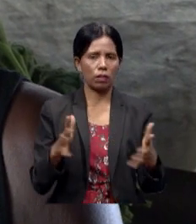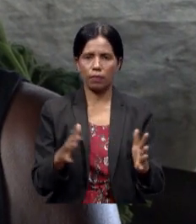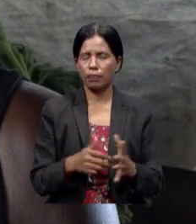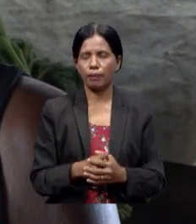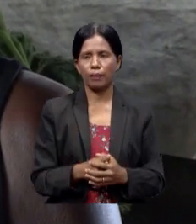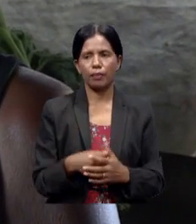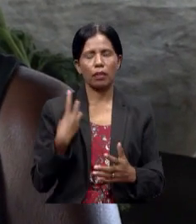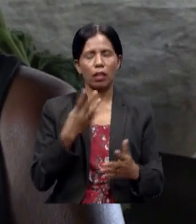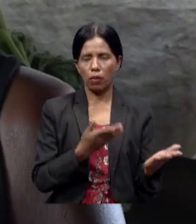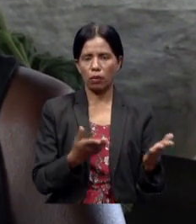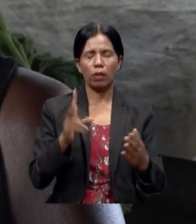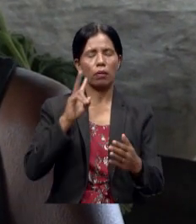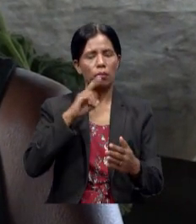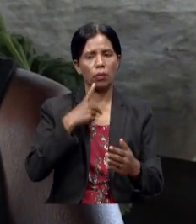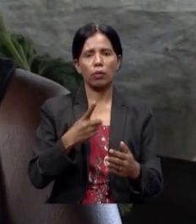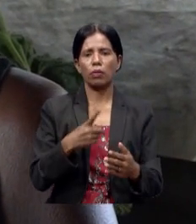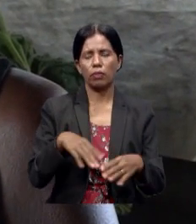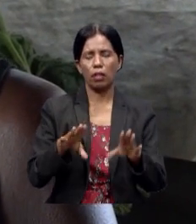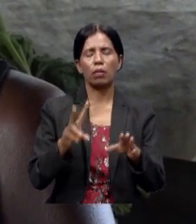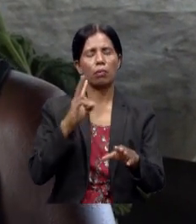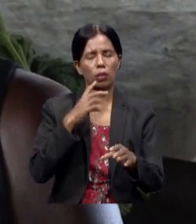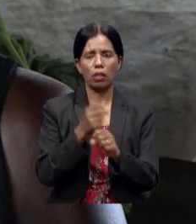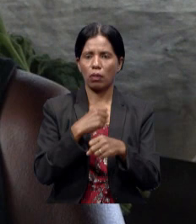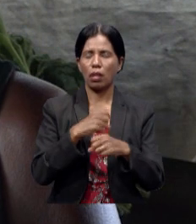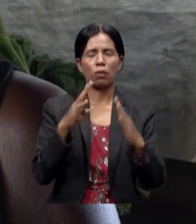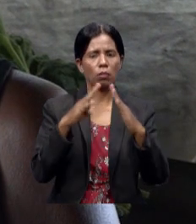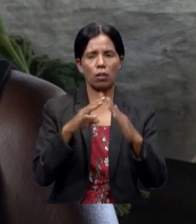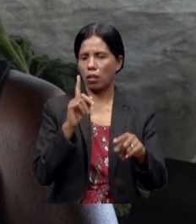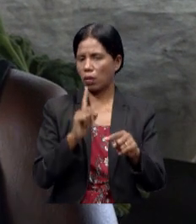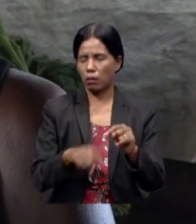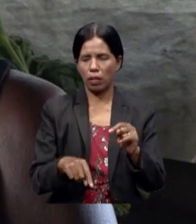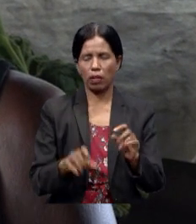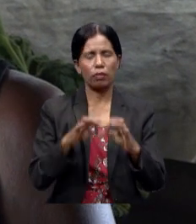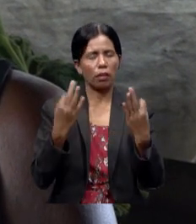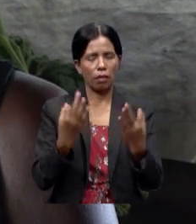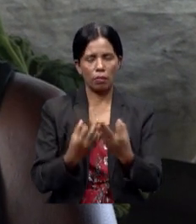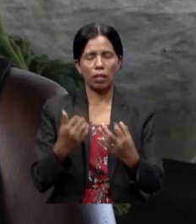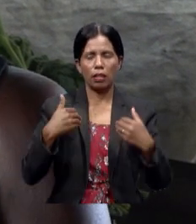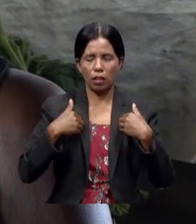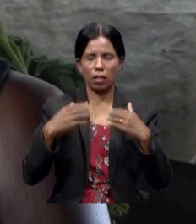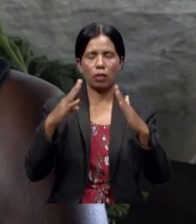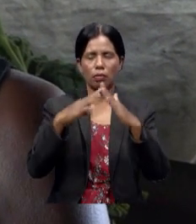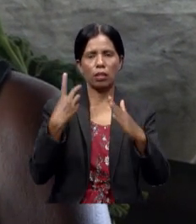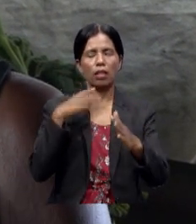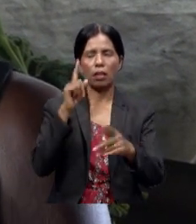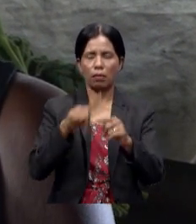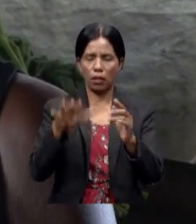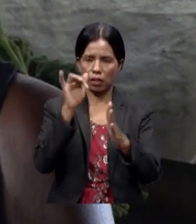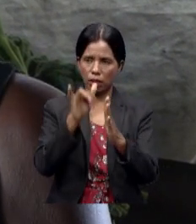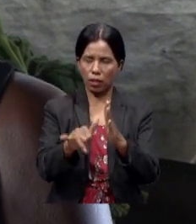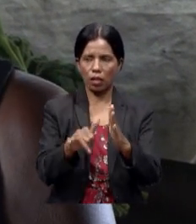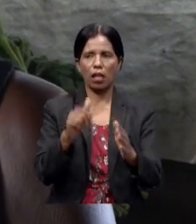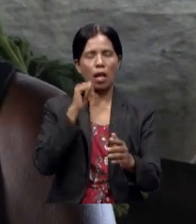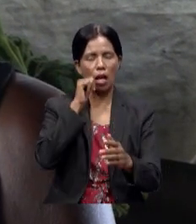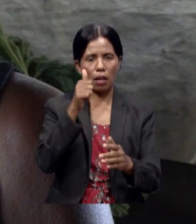Ita hodean sana ita tu halu umat tu. La bile. Familia sira umat iha ita la bile ba hela. Ita hela tiap ohi. Apa